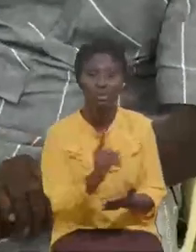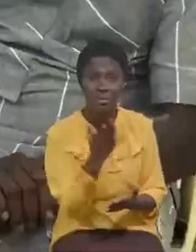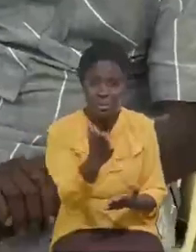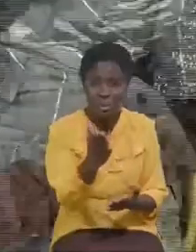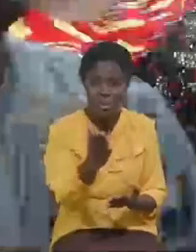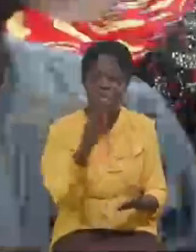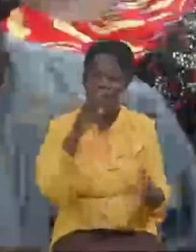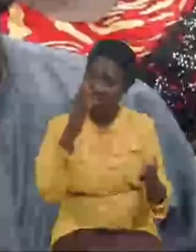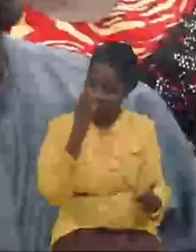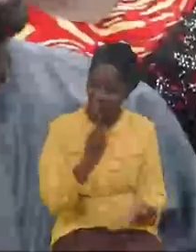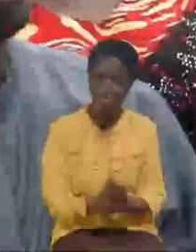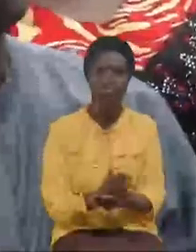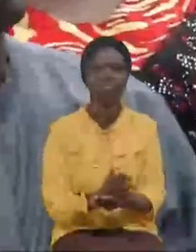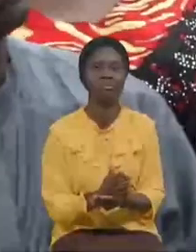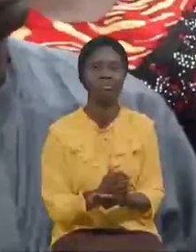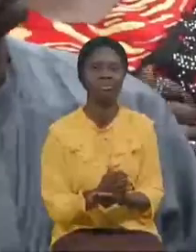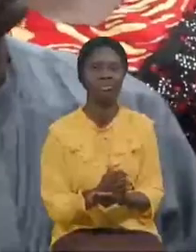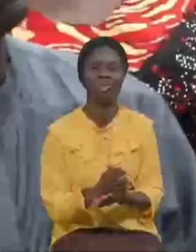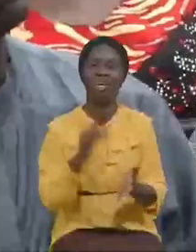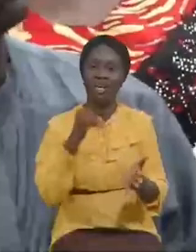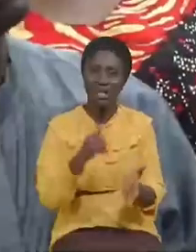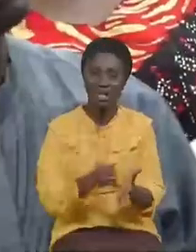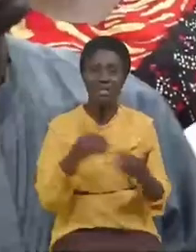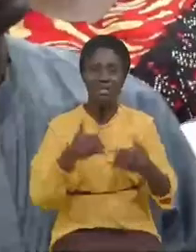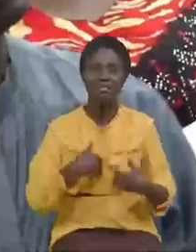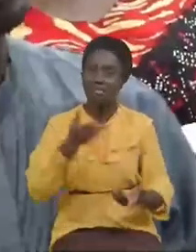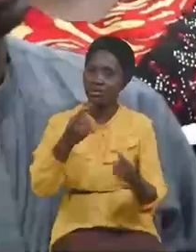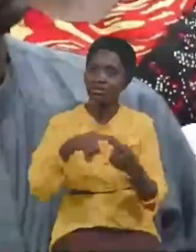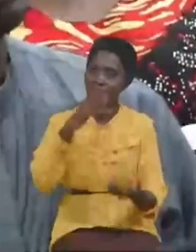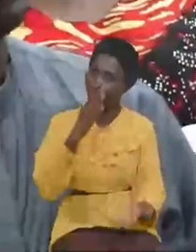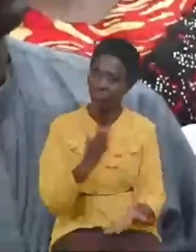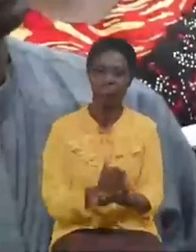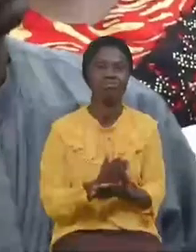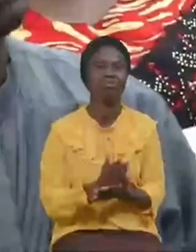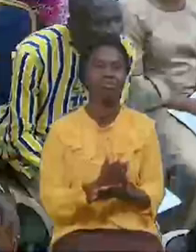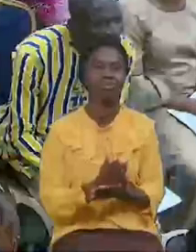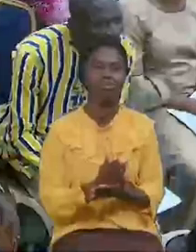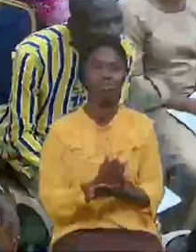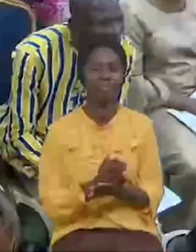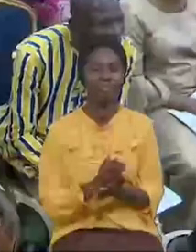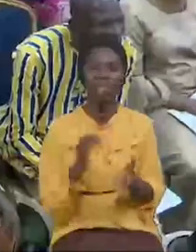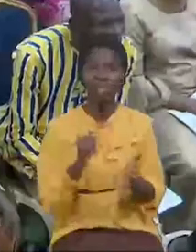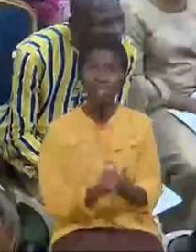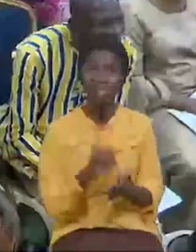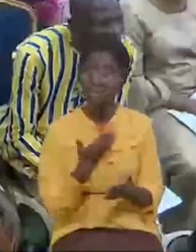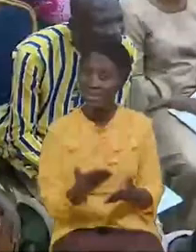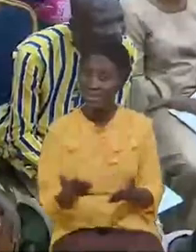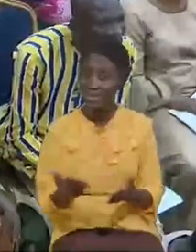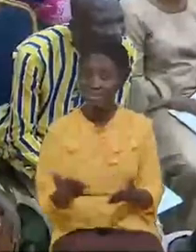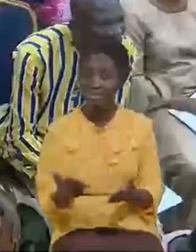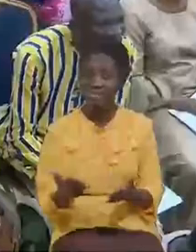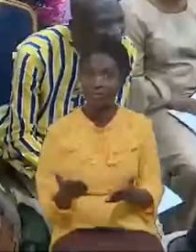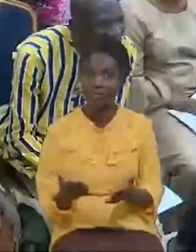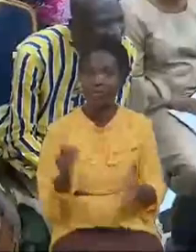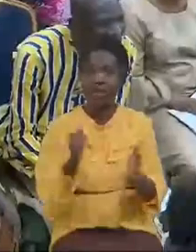assez. Quelqu'un là-bas, assez c'est assez. Assez c'est assez. La chose là que